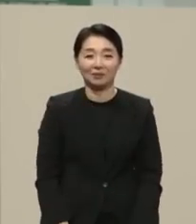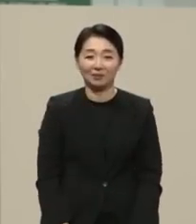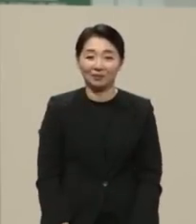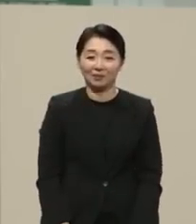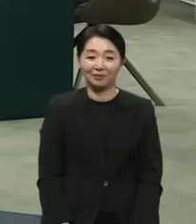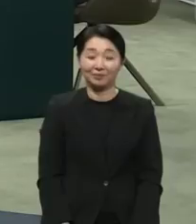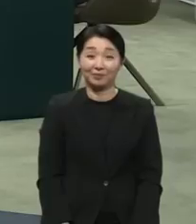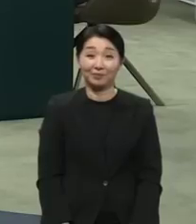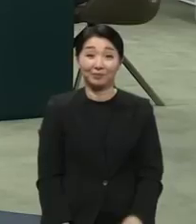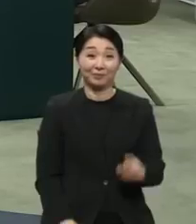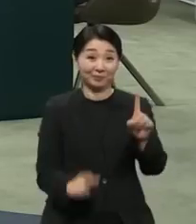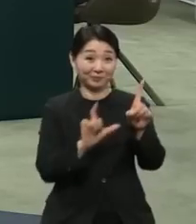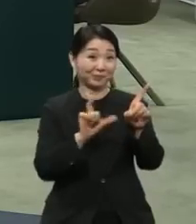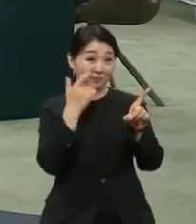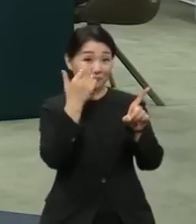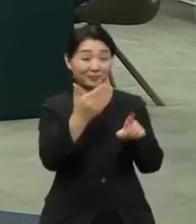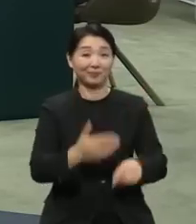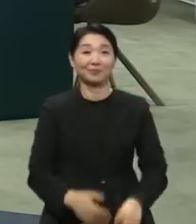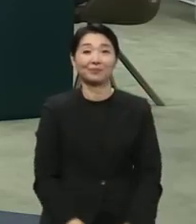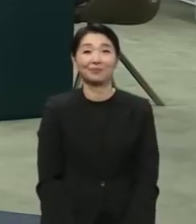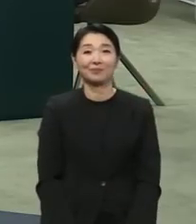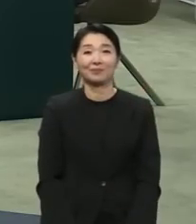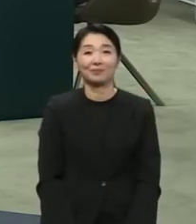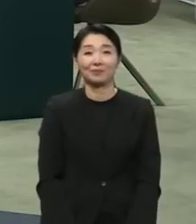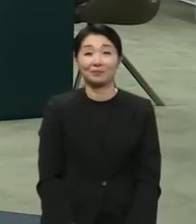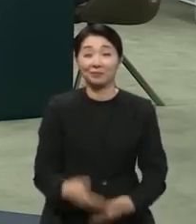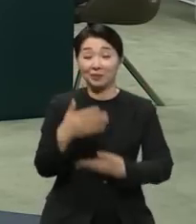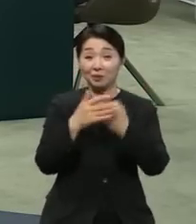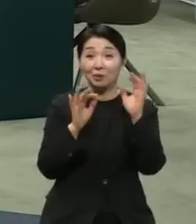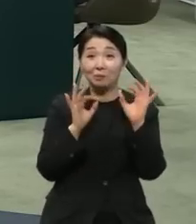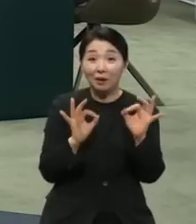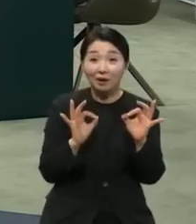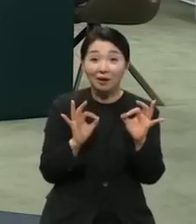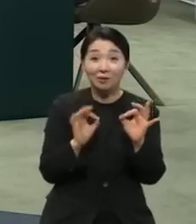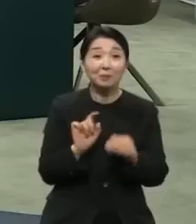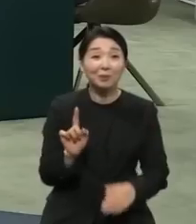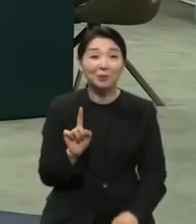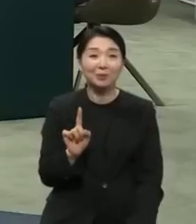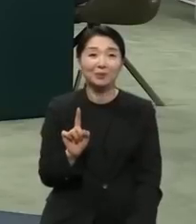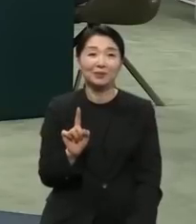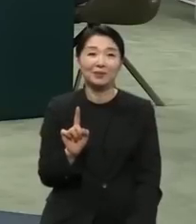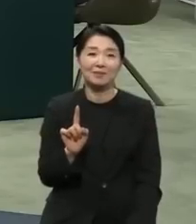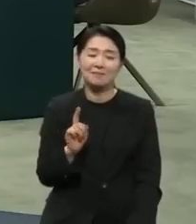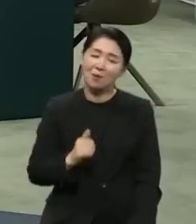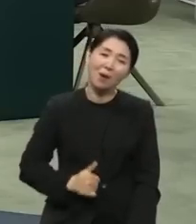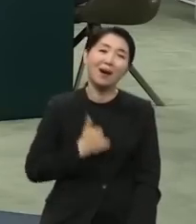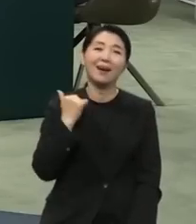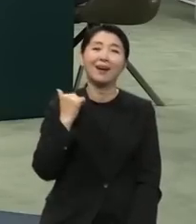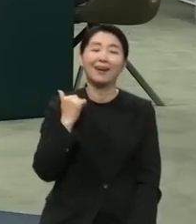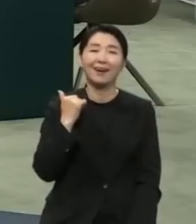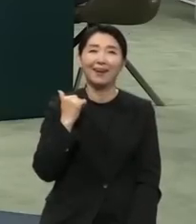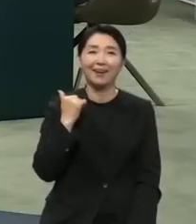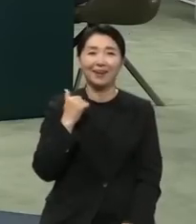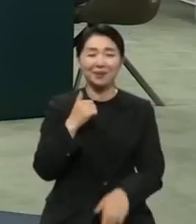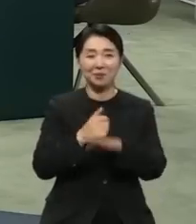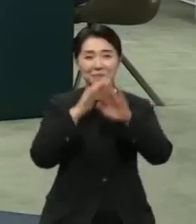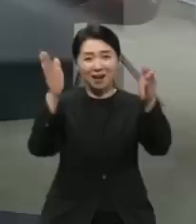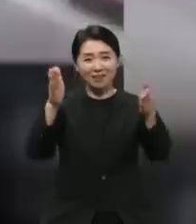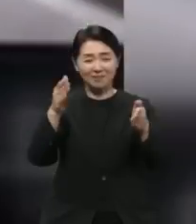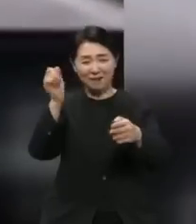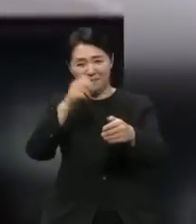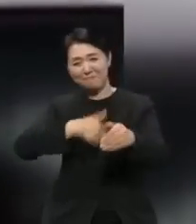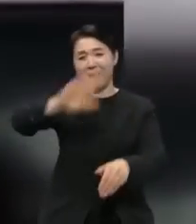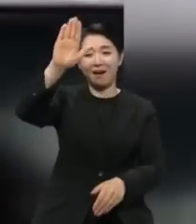서변호사님한테 하나만 더 물어볼게요 그 아까 영상을 보면 처음 영상에서 그 화가 난 분이 박스를